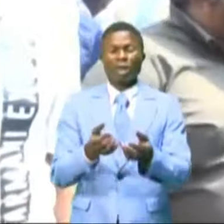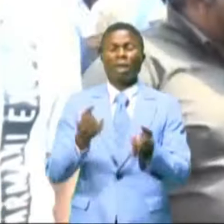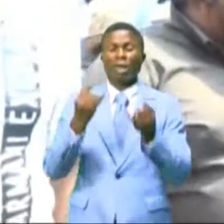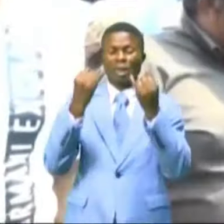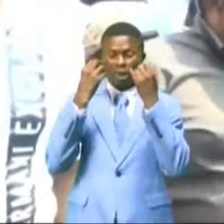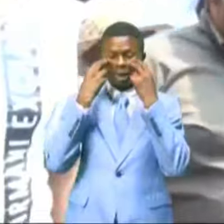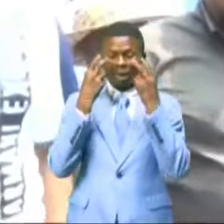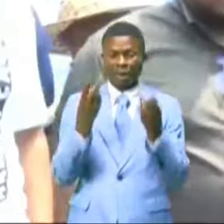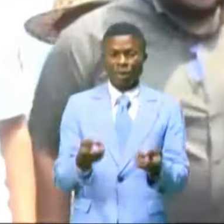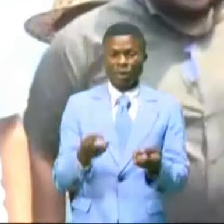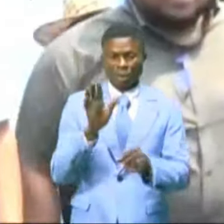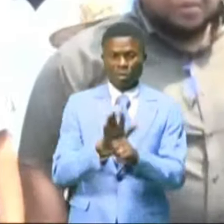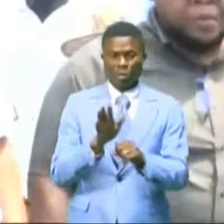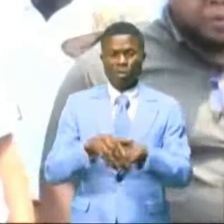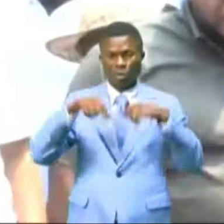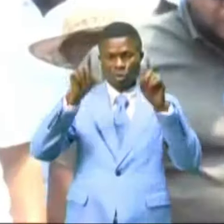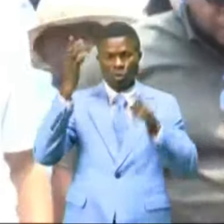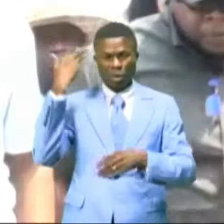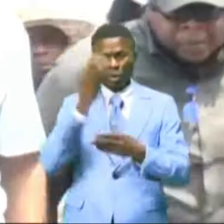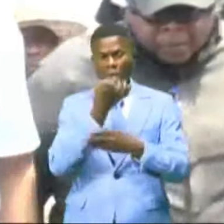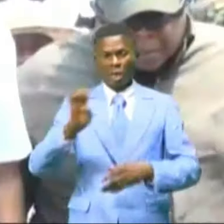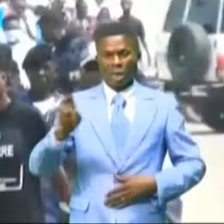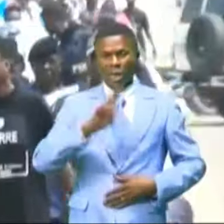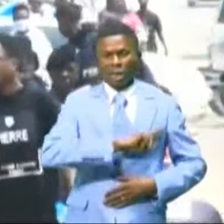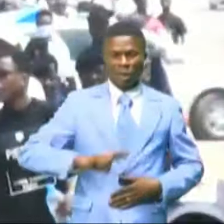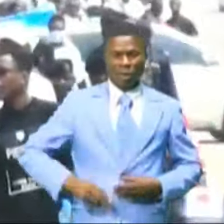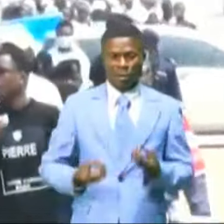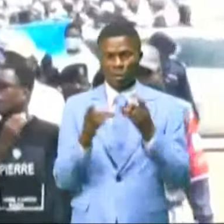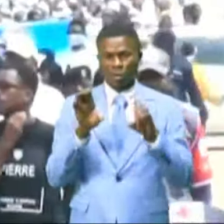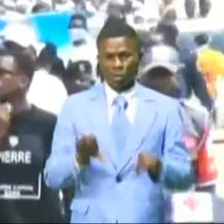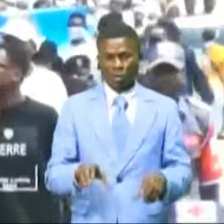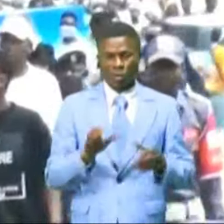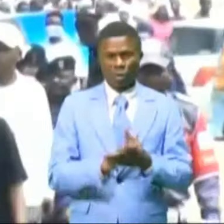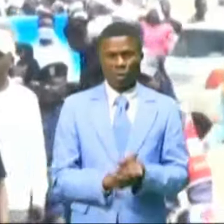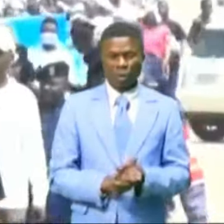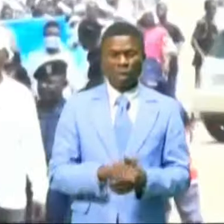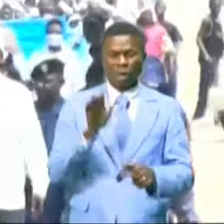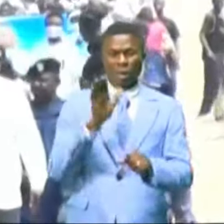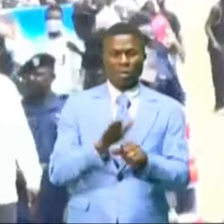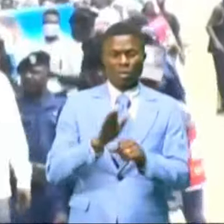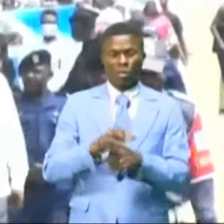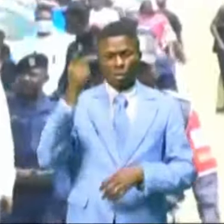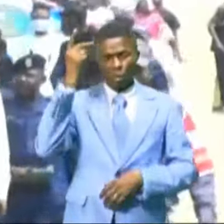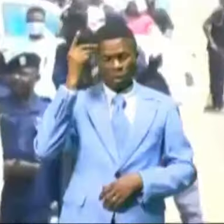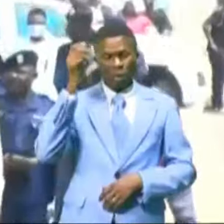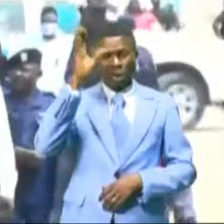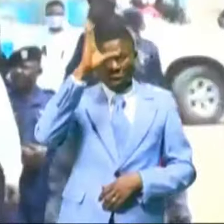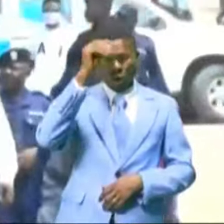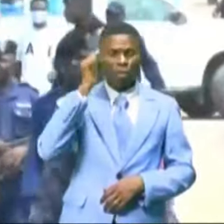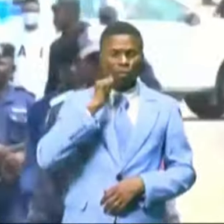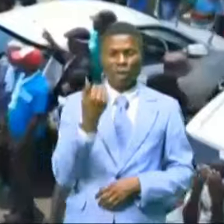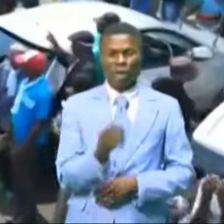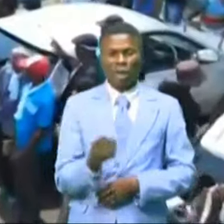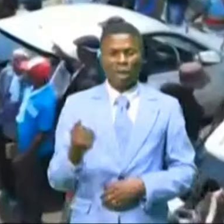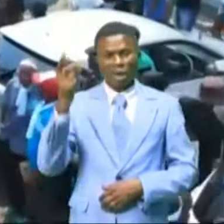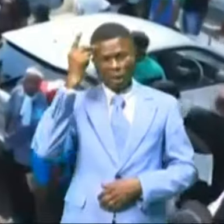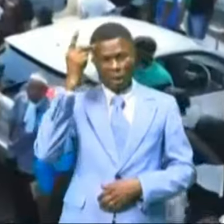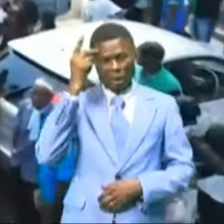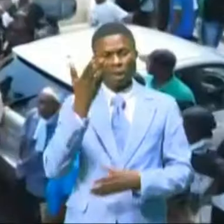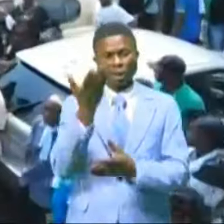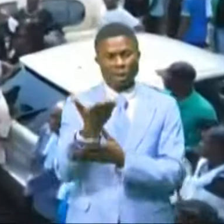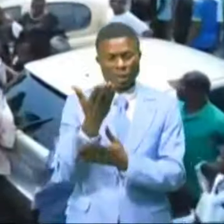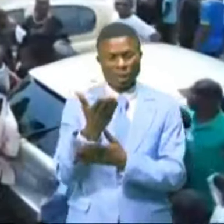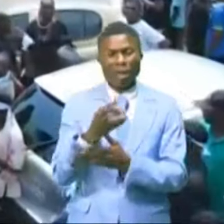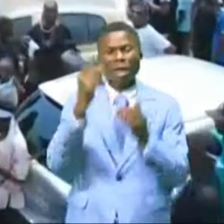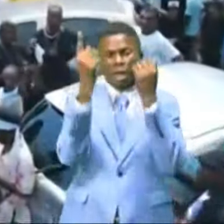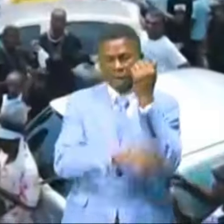depuis plusieurs décennies à l'est de la RDC. Des milliers de Quinois rassemblés par Banakin ont exigé des